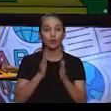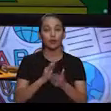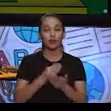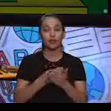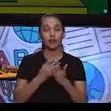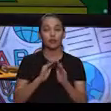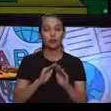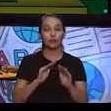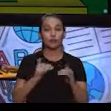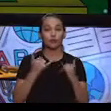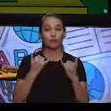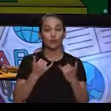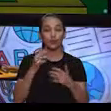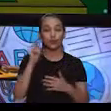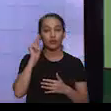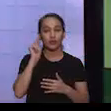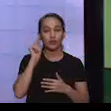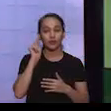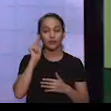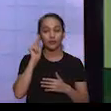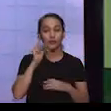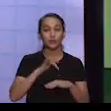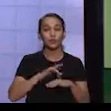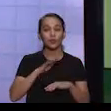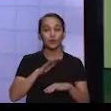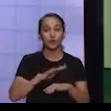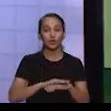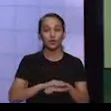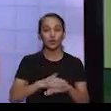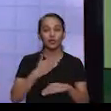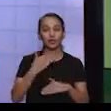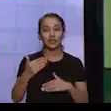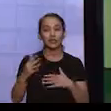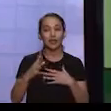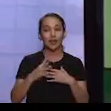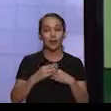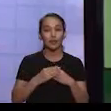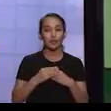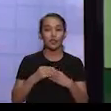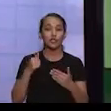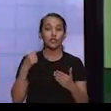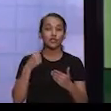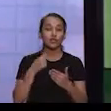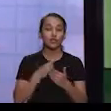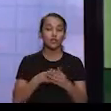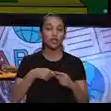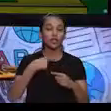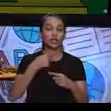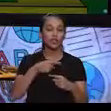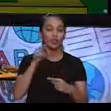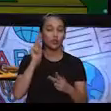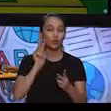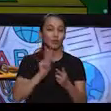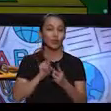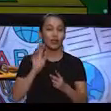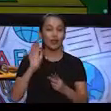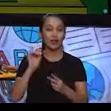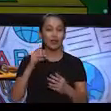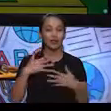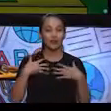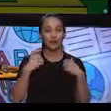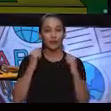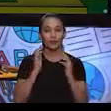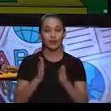o'quvchilar, shuning bilan bugungi darsimiz o'z nihoyasiga yetdi. Sizlar bilan yangi darsda ko'rishguncha xayrlashamiz.